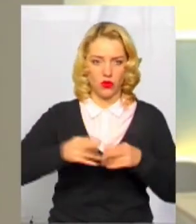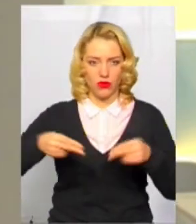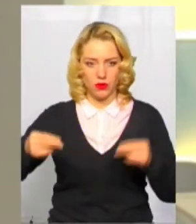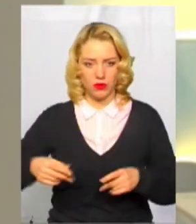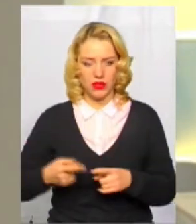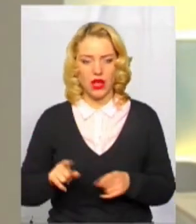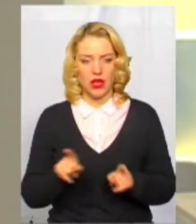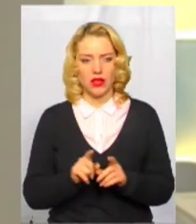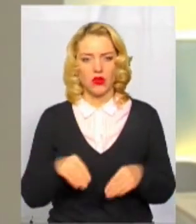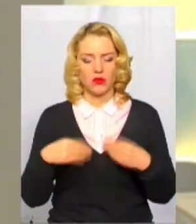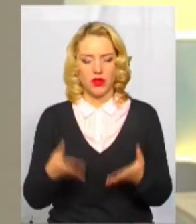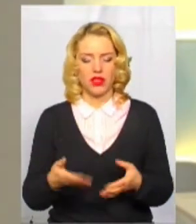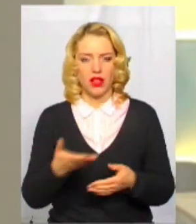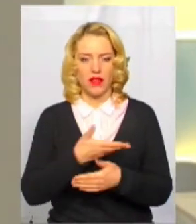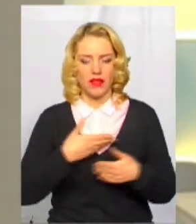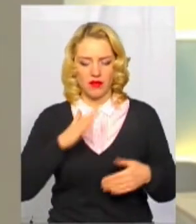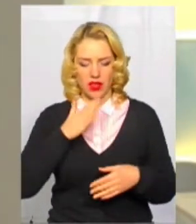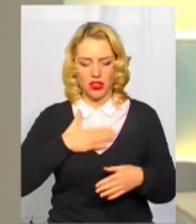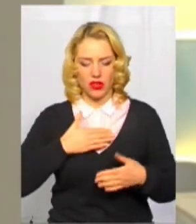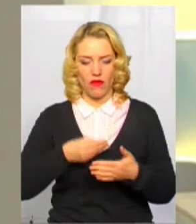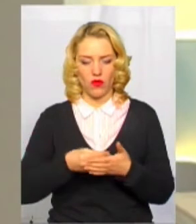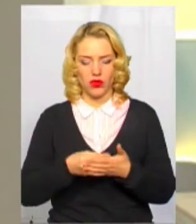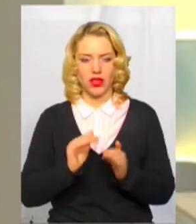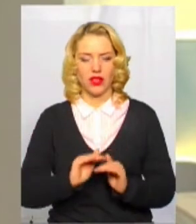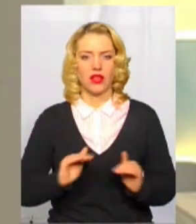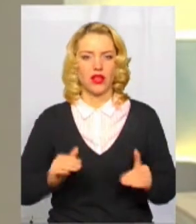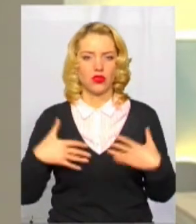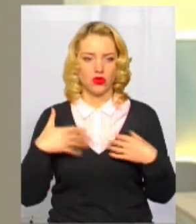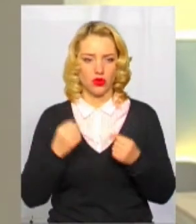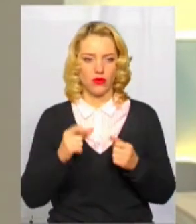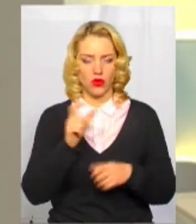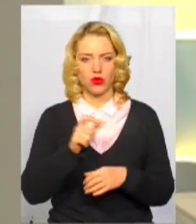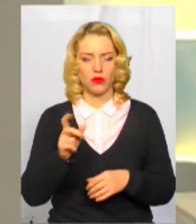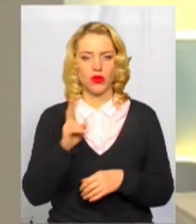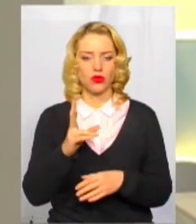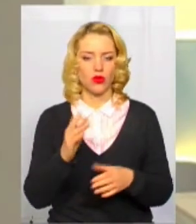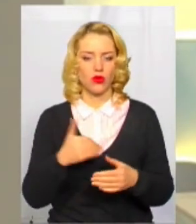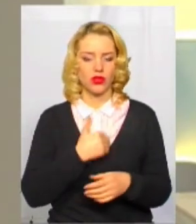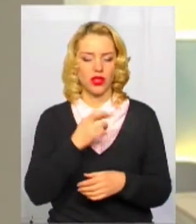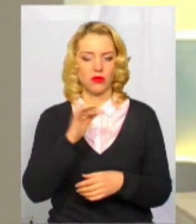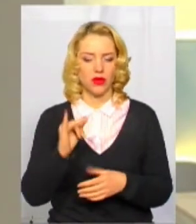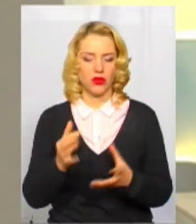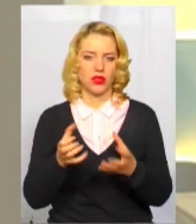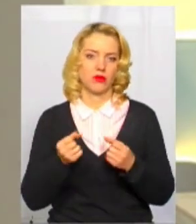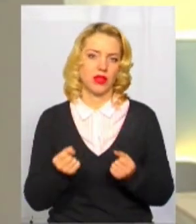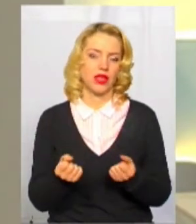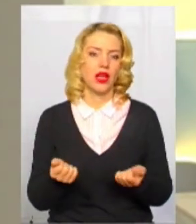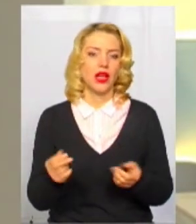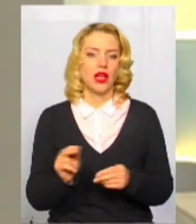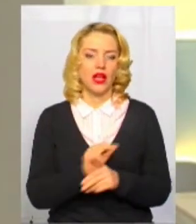передали функції дитячого оздоровлення. Тому всі особи, які хотіли би отримати лікування